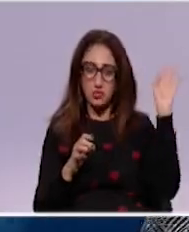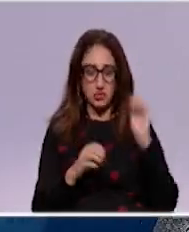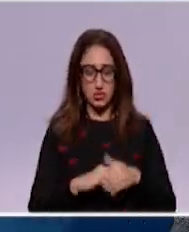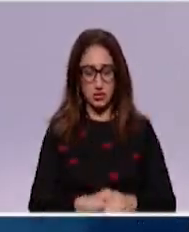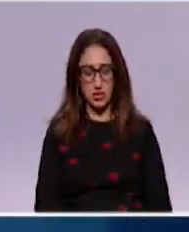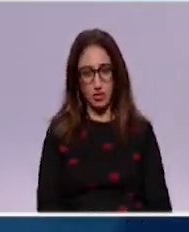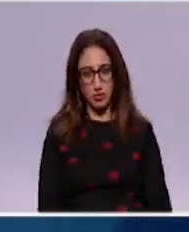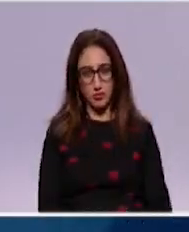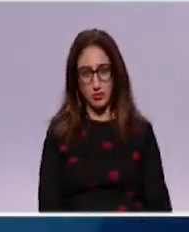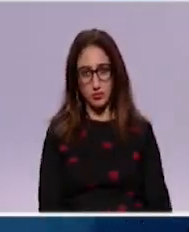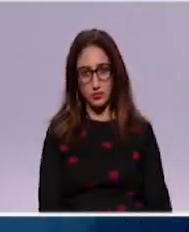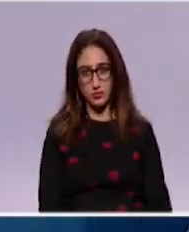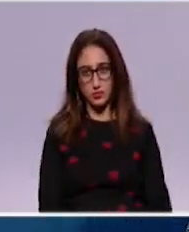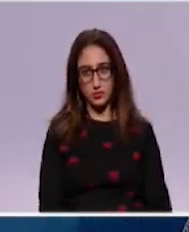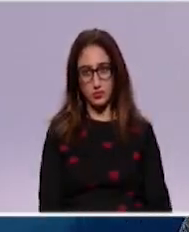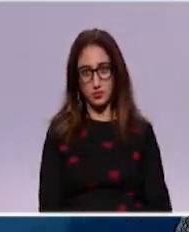كتير جدا